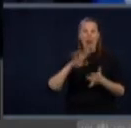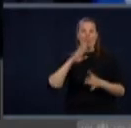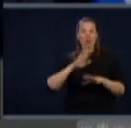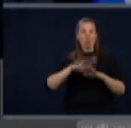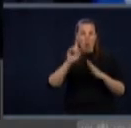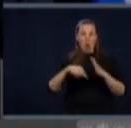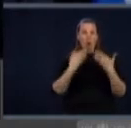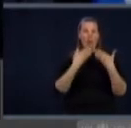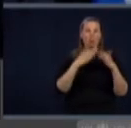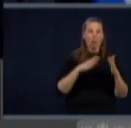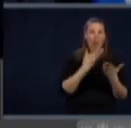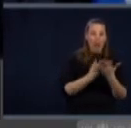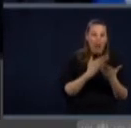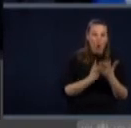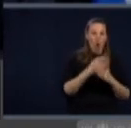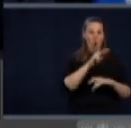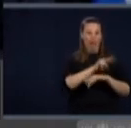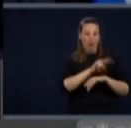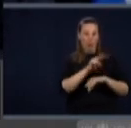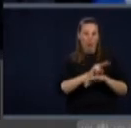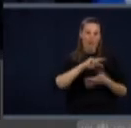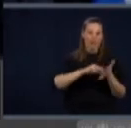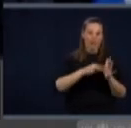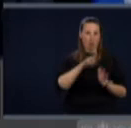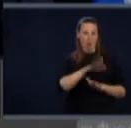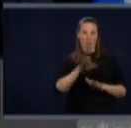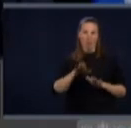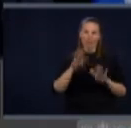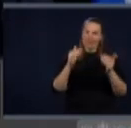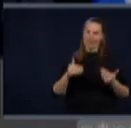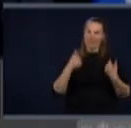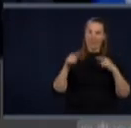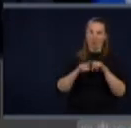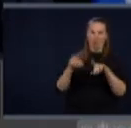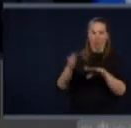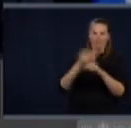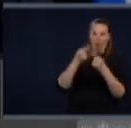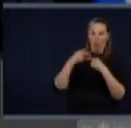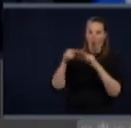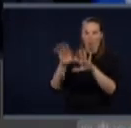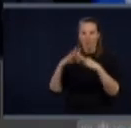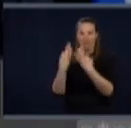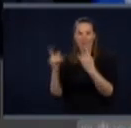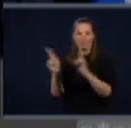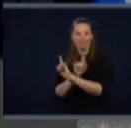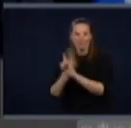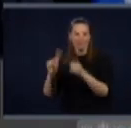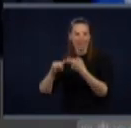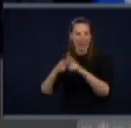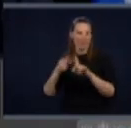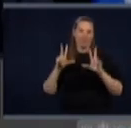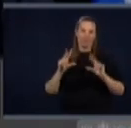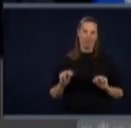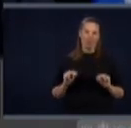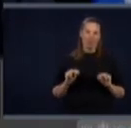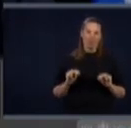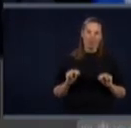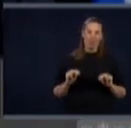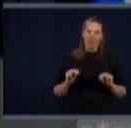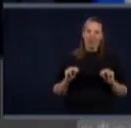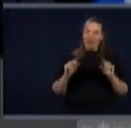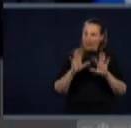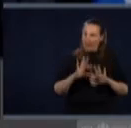des garderies, de l'école, de certains secteurs d'activité, veut dire tout le monde est déconfiné, puis on repart à zéro